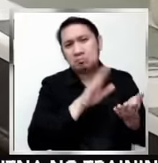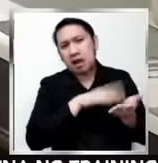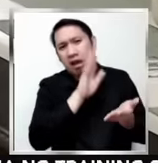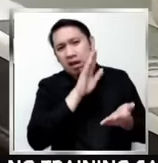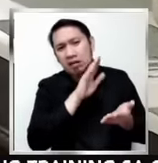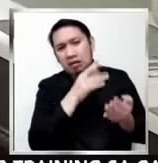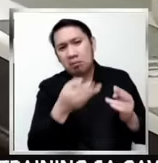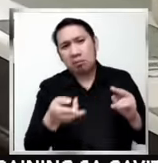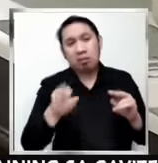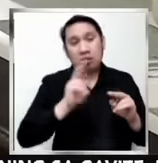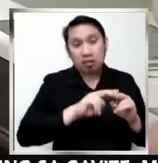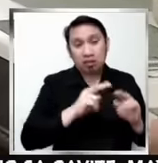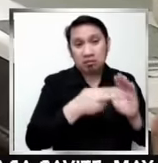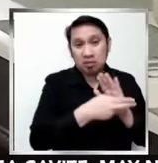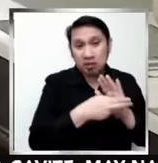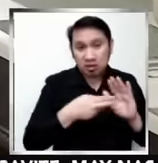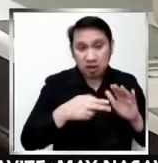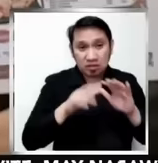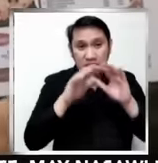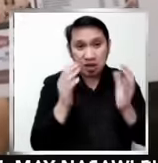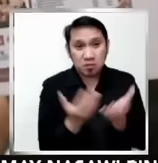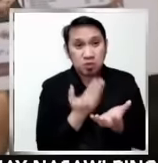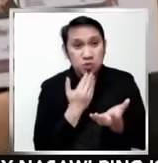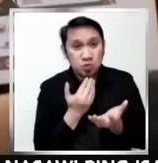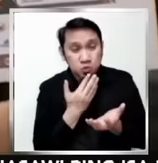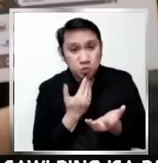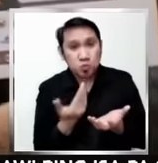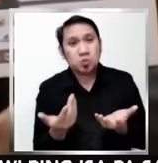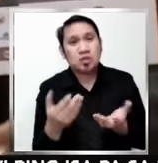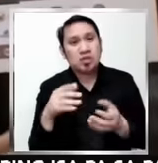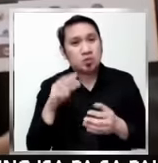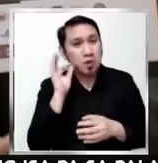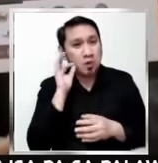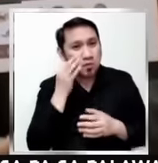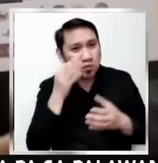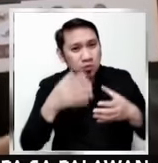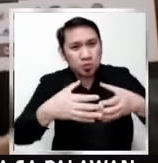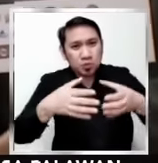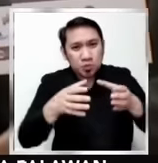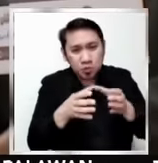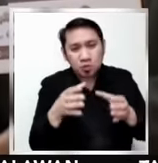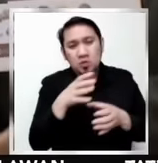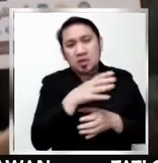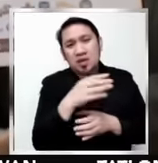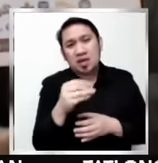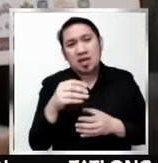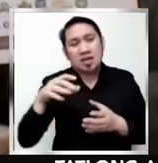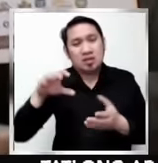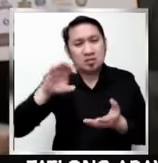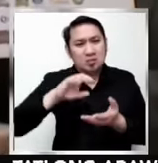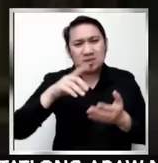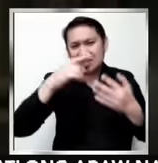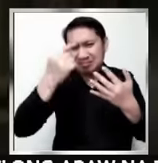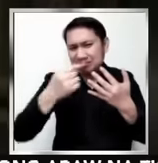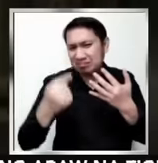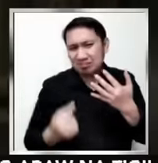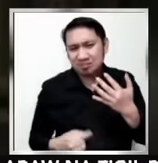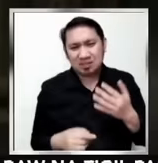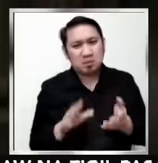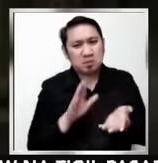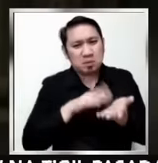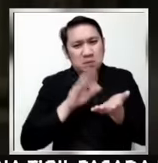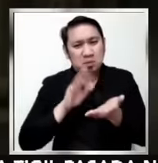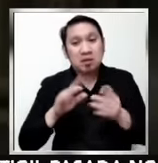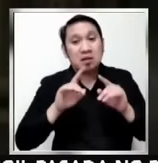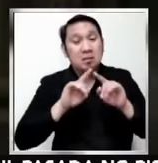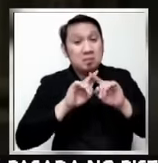brand ng hamon, fruit cocktail, mayonnaise, all-purpose cream, pasta at tomato sauce. Pero may mga